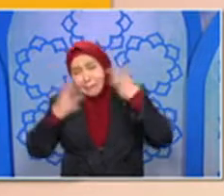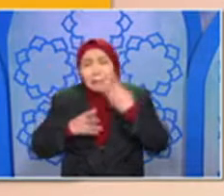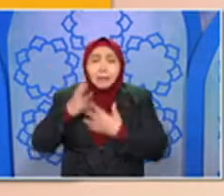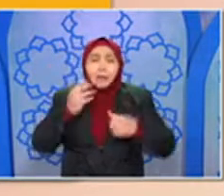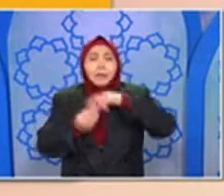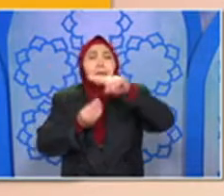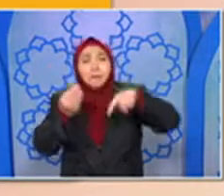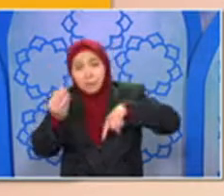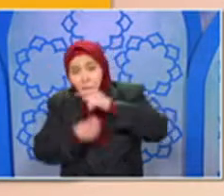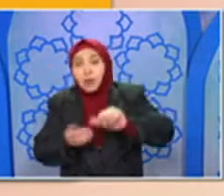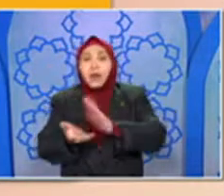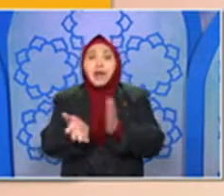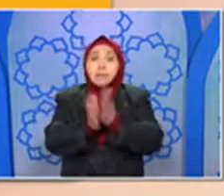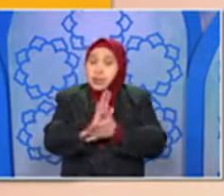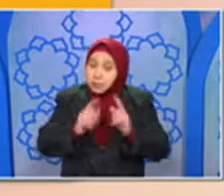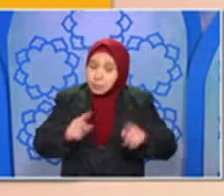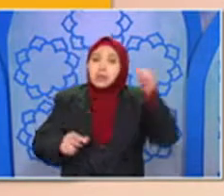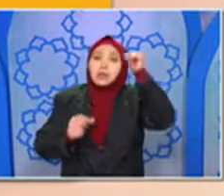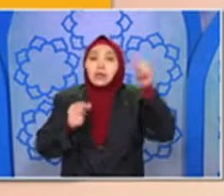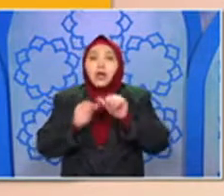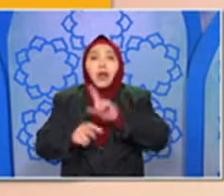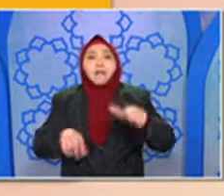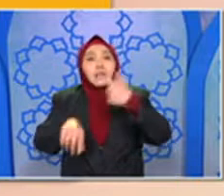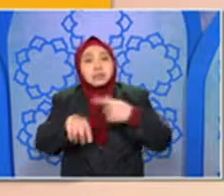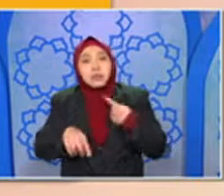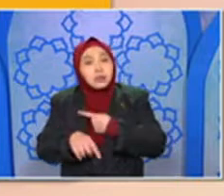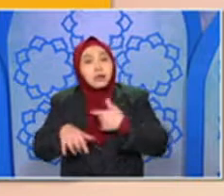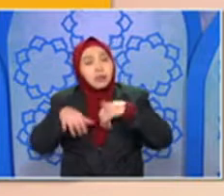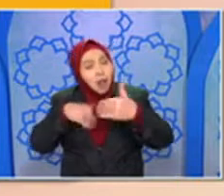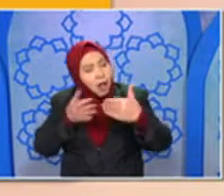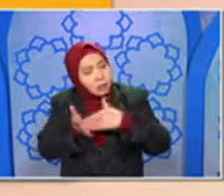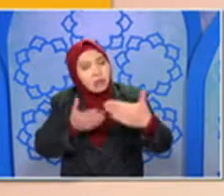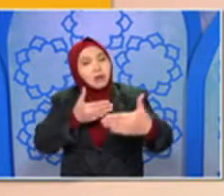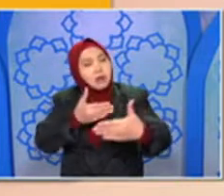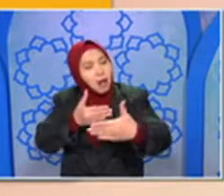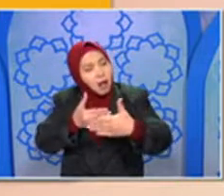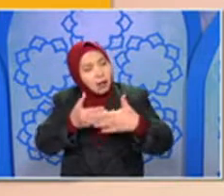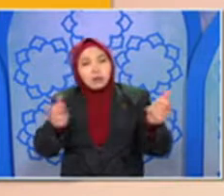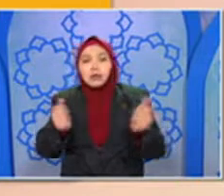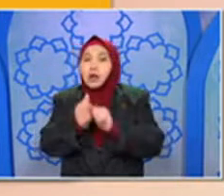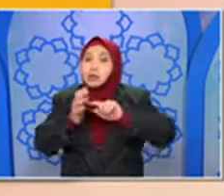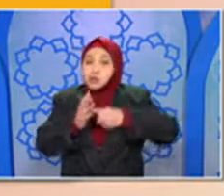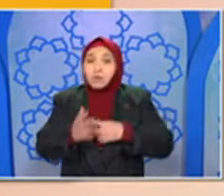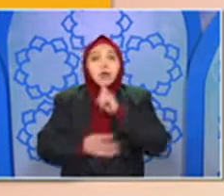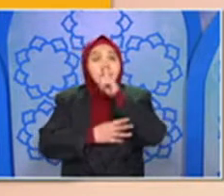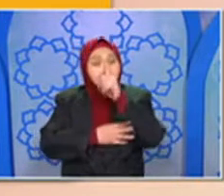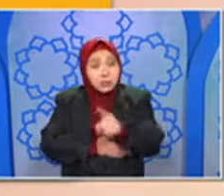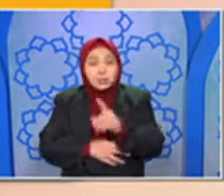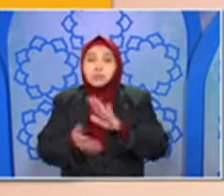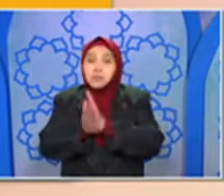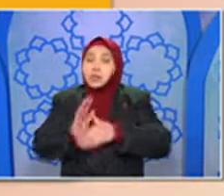yang berlaku. Tetapi ingatlah bahawa ketika kita makin dekatkan diri dengan sumber yang pasti, dengan